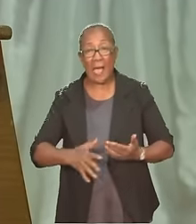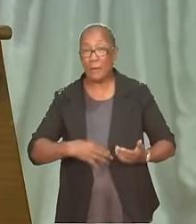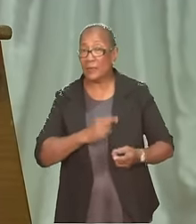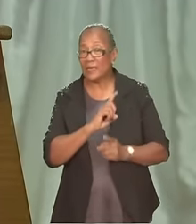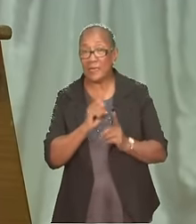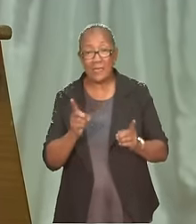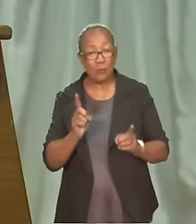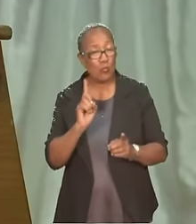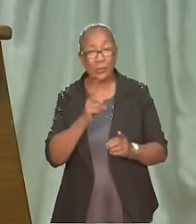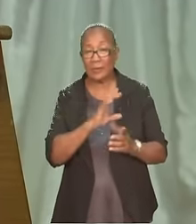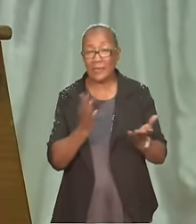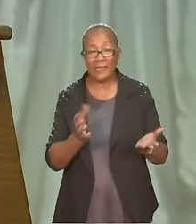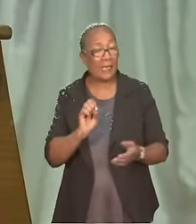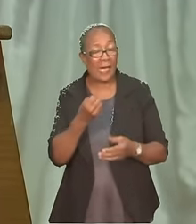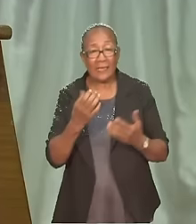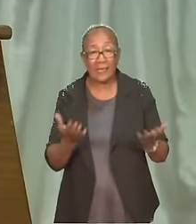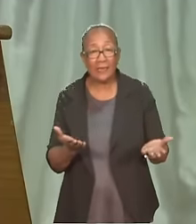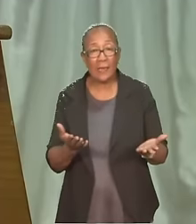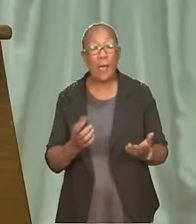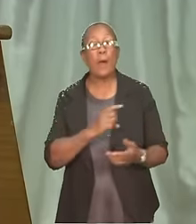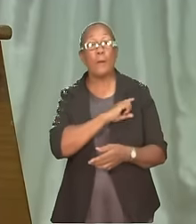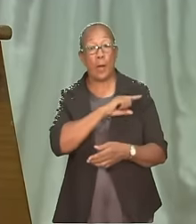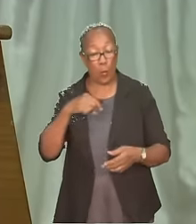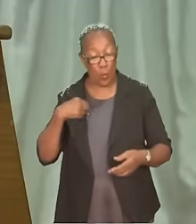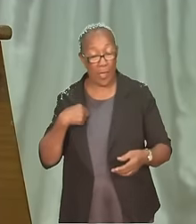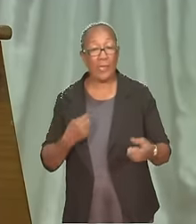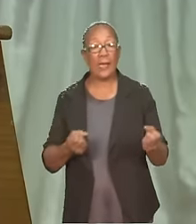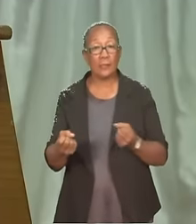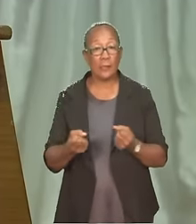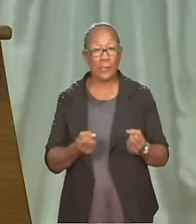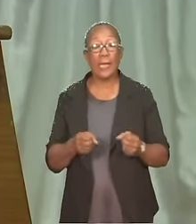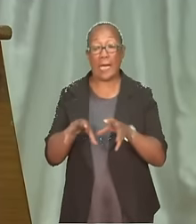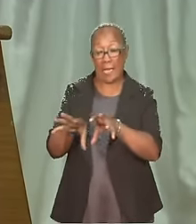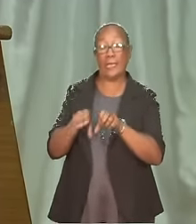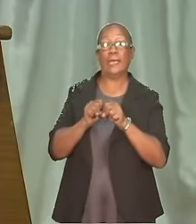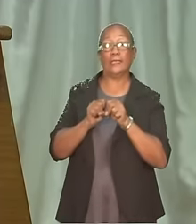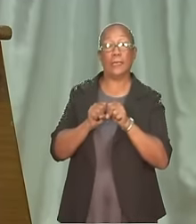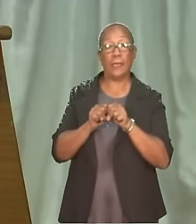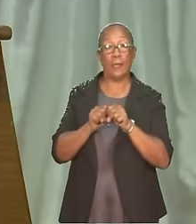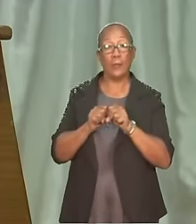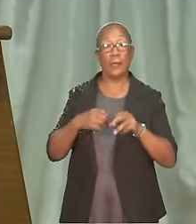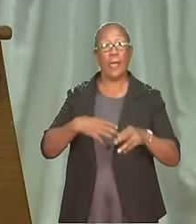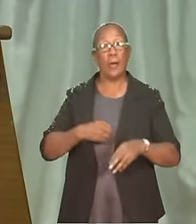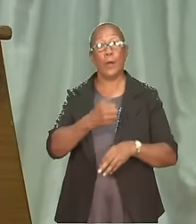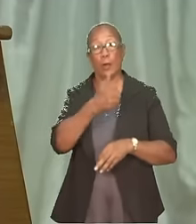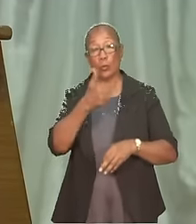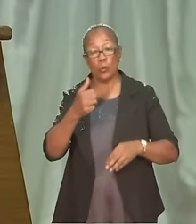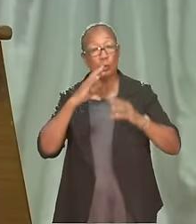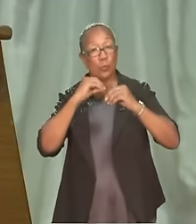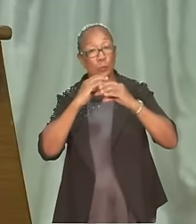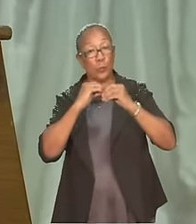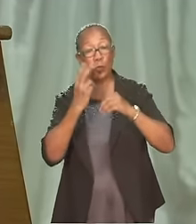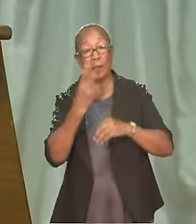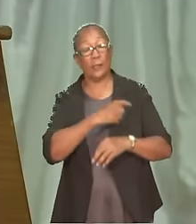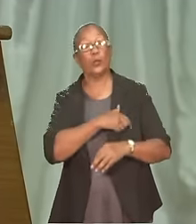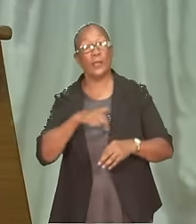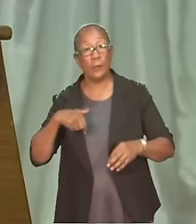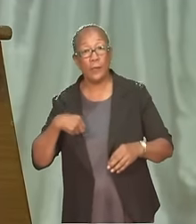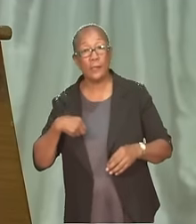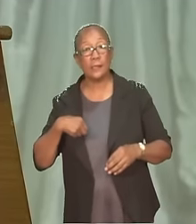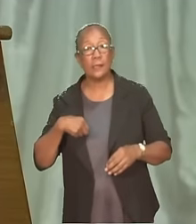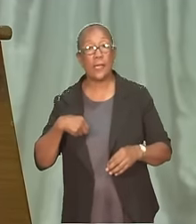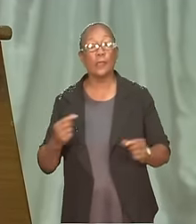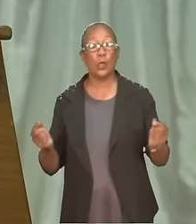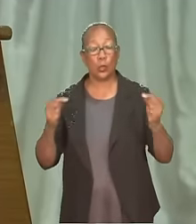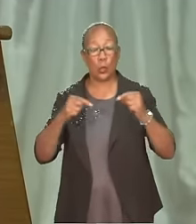het onderzoek. We kijken uit naar onderzoek die staat. Maar wij als regering gaan ingrijpen. Daarover heb ik al goed gesprek gehad met de vicepresident. En komende dagen